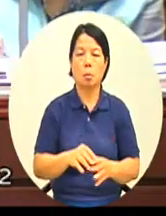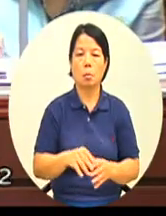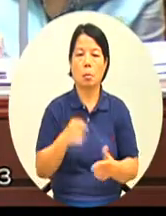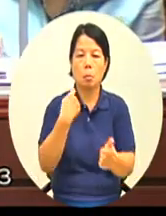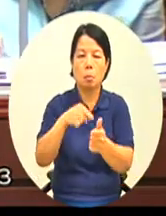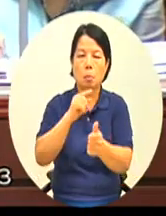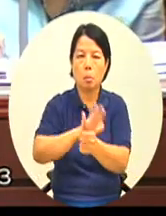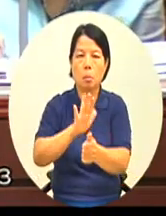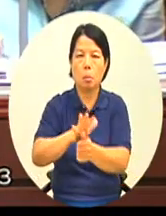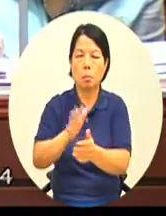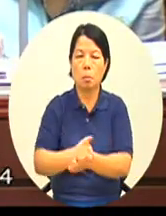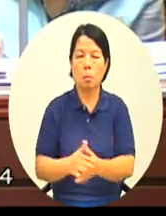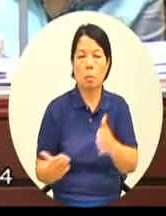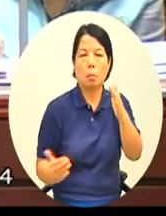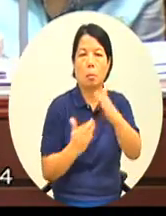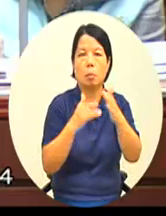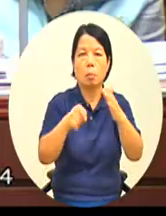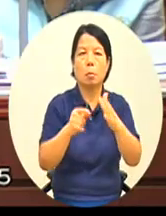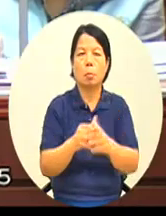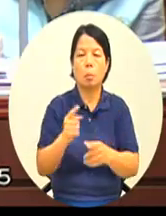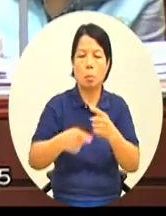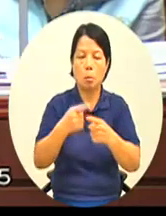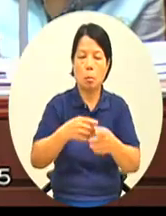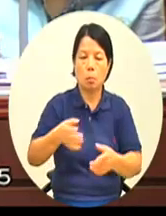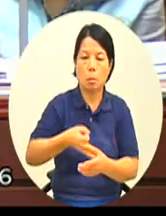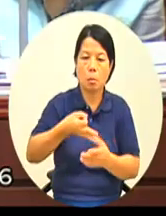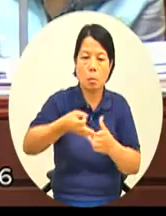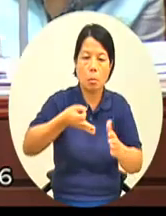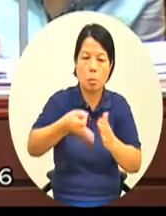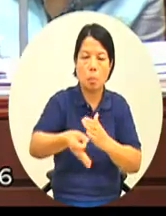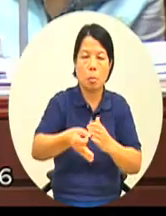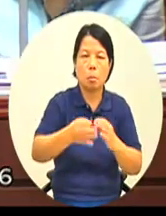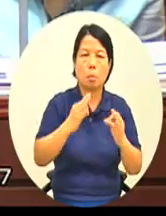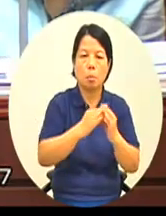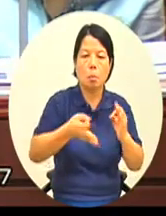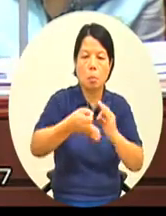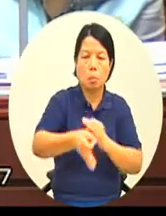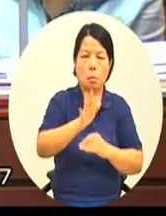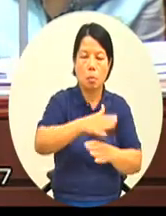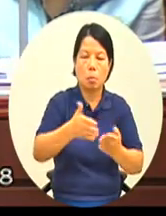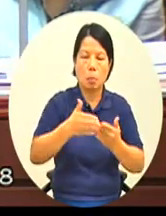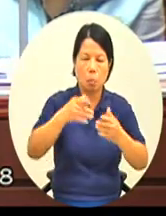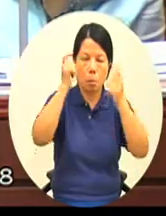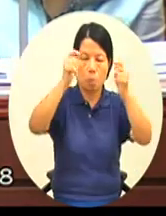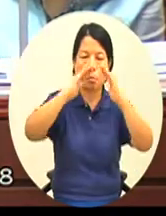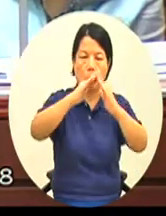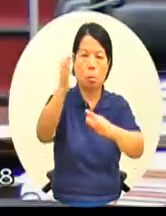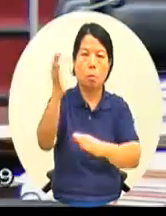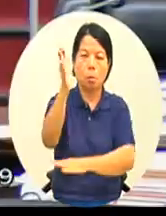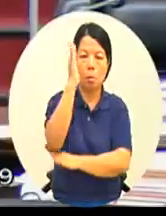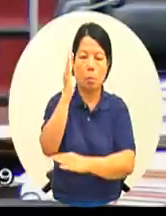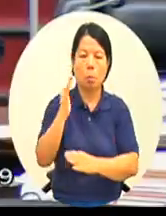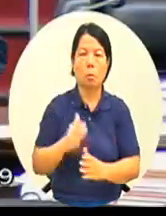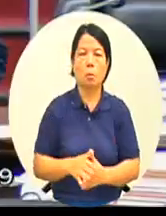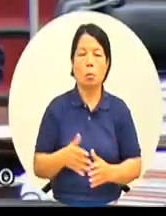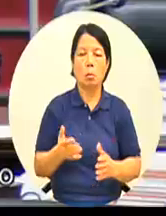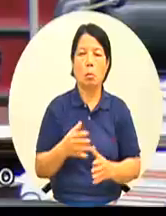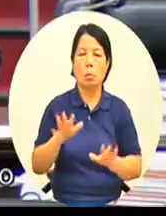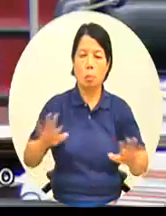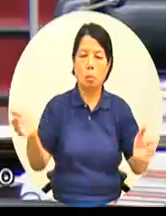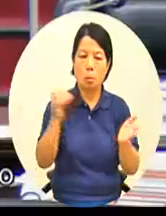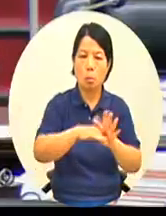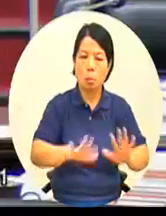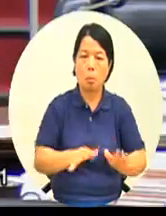来达到应该要提拨的标准。 所以高雄市到底有没有完成提拨？